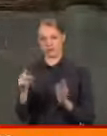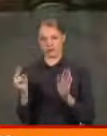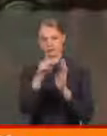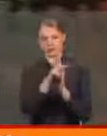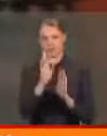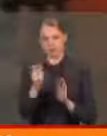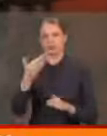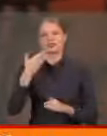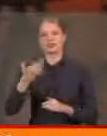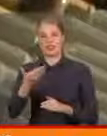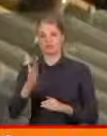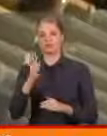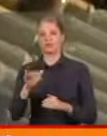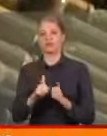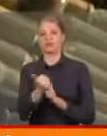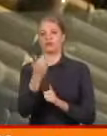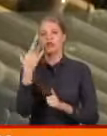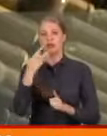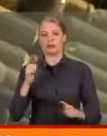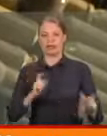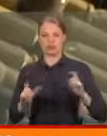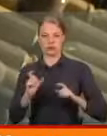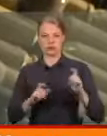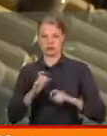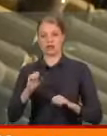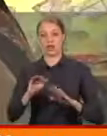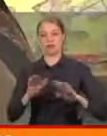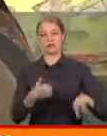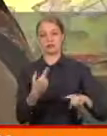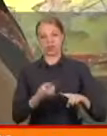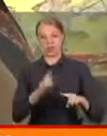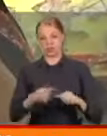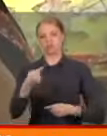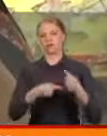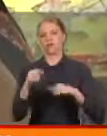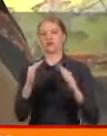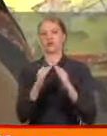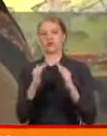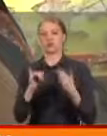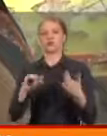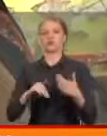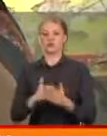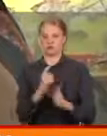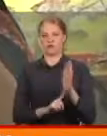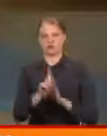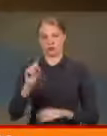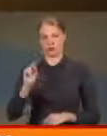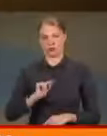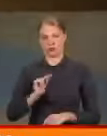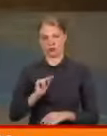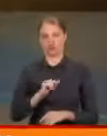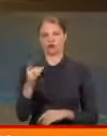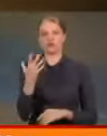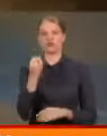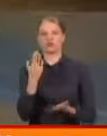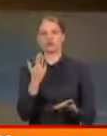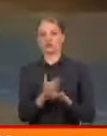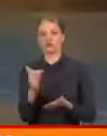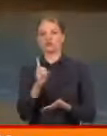лекціями вони виступлять у провідних американських університетах, а потім повернуться додому і знову стануть до роботи. Їм ще є